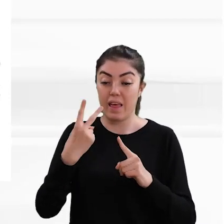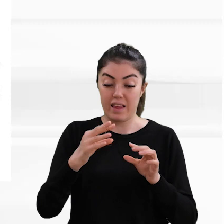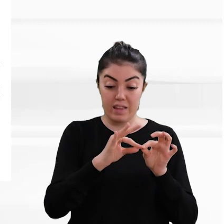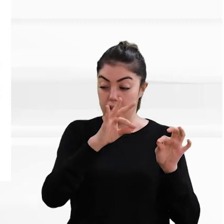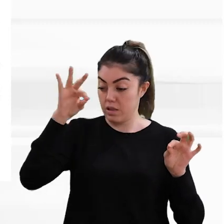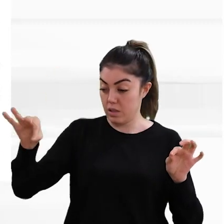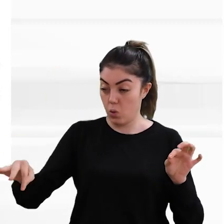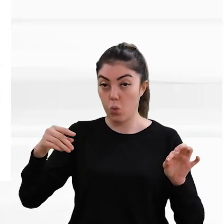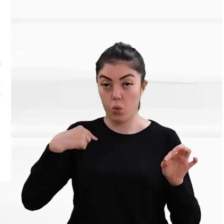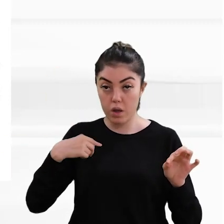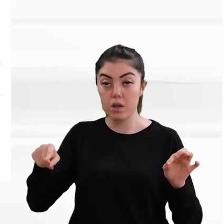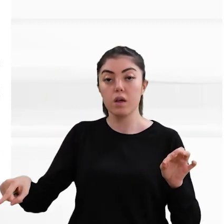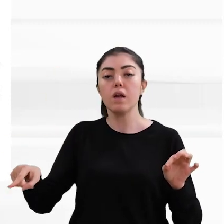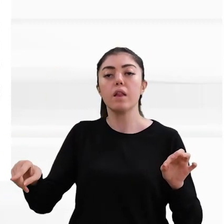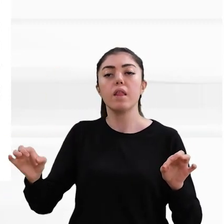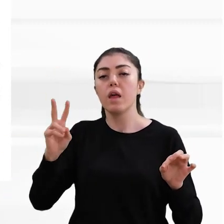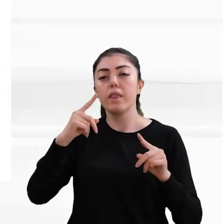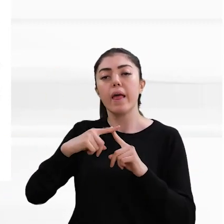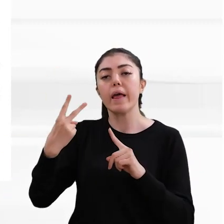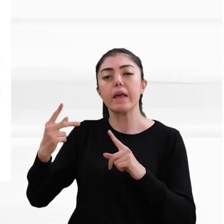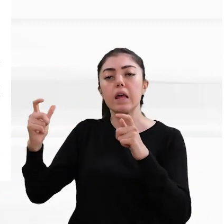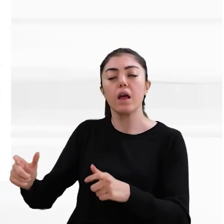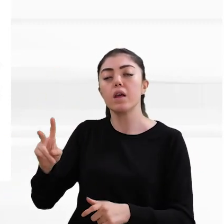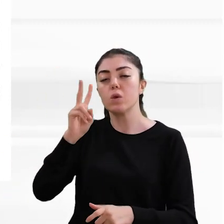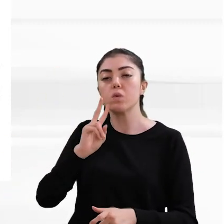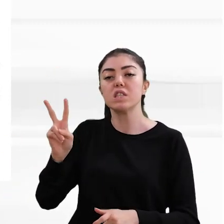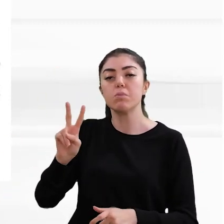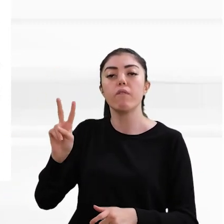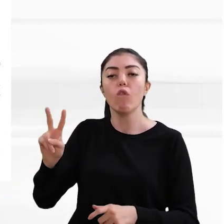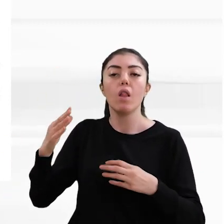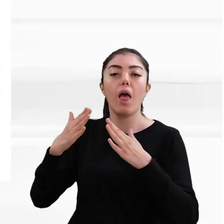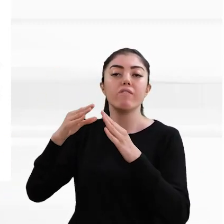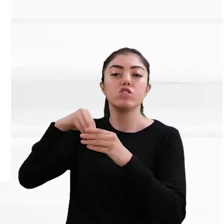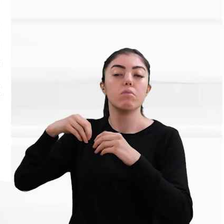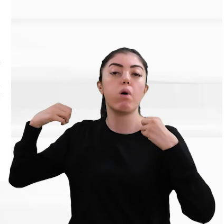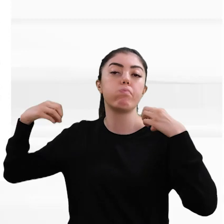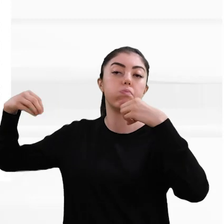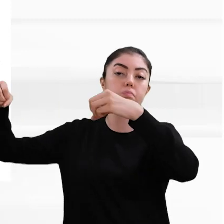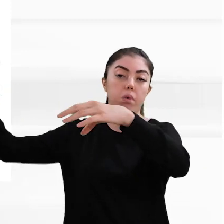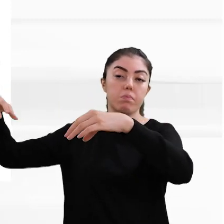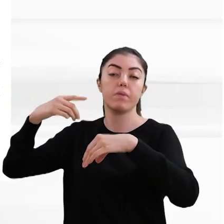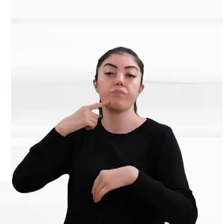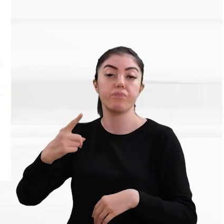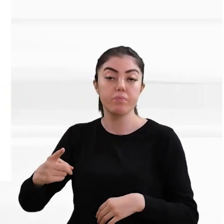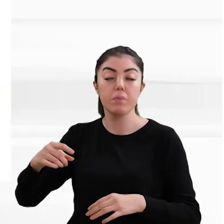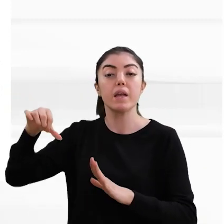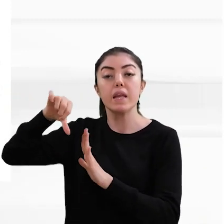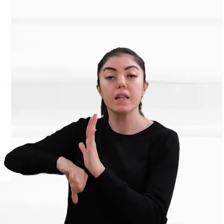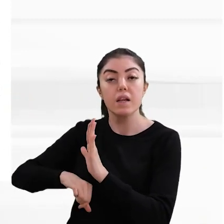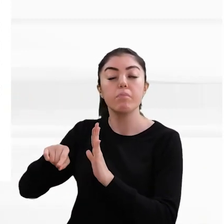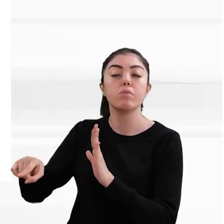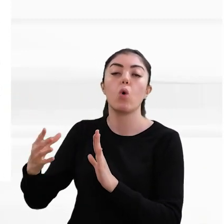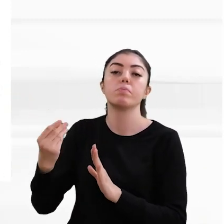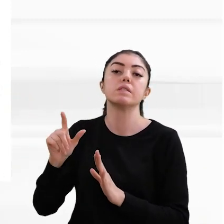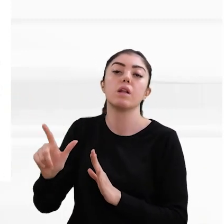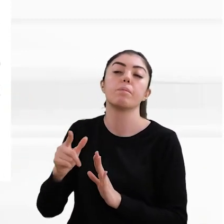geldi T2 transformatörüne. Burada ise 220 volta düşürülerek evlerimize gelecek. Yani T2